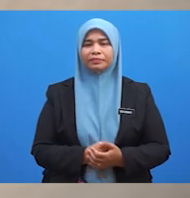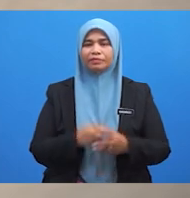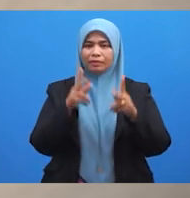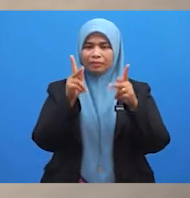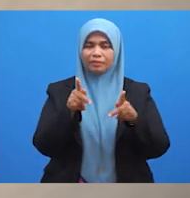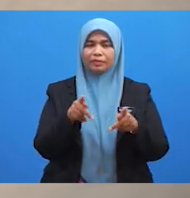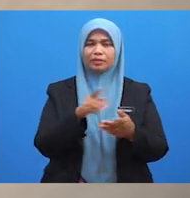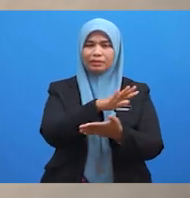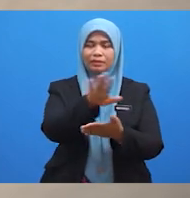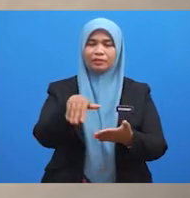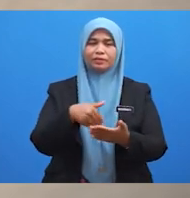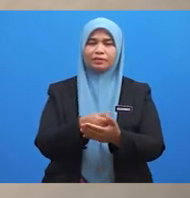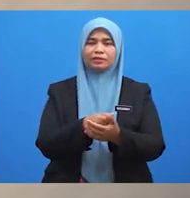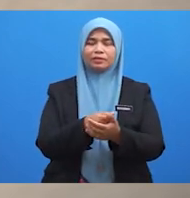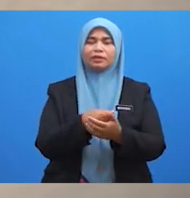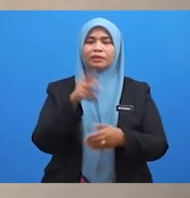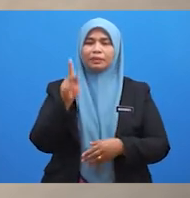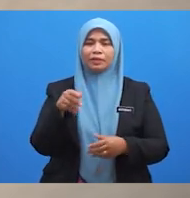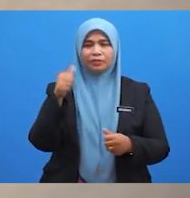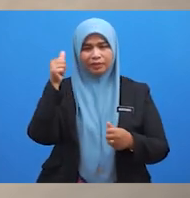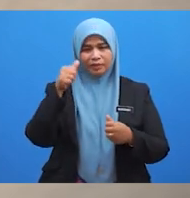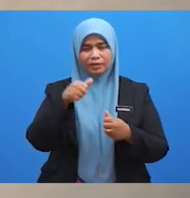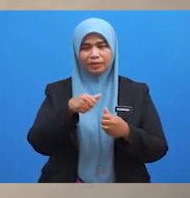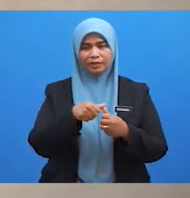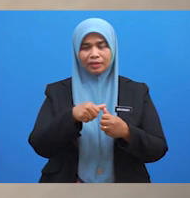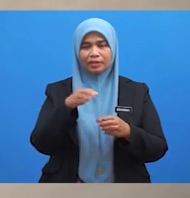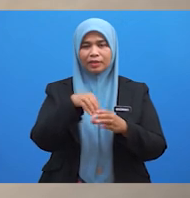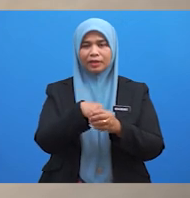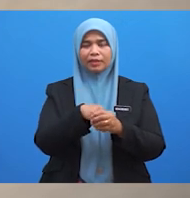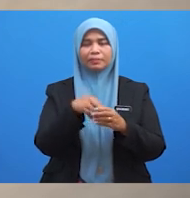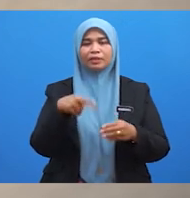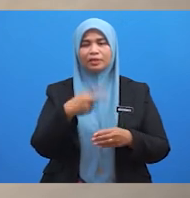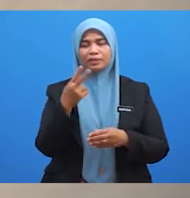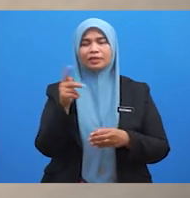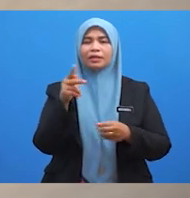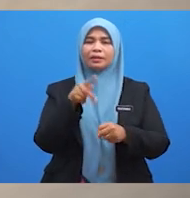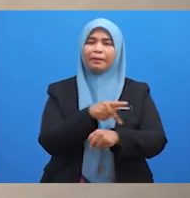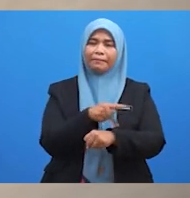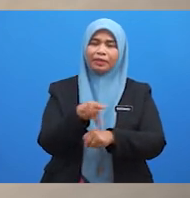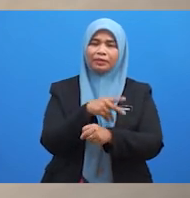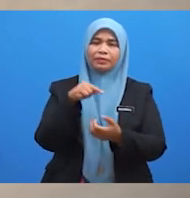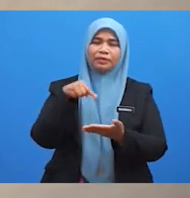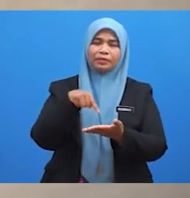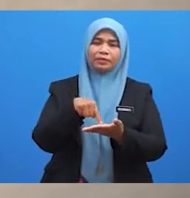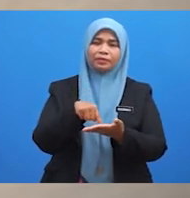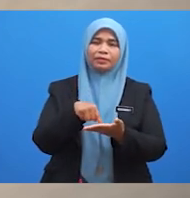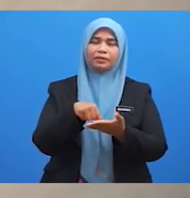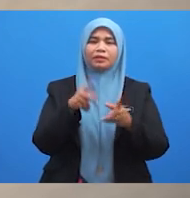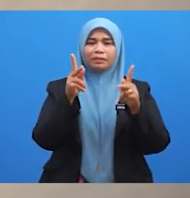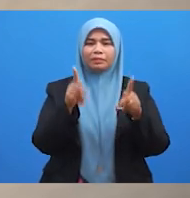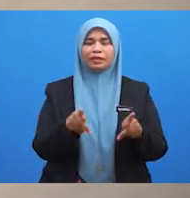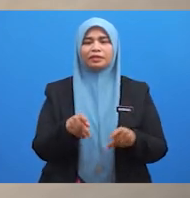Pelajar sekalian, perlu diingatkan, dalam menghasilkan pantun ini,